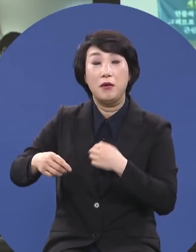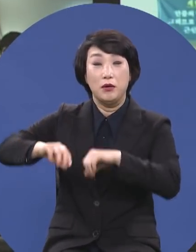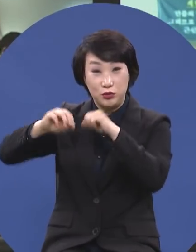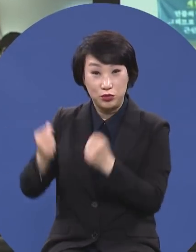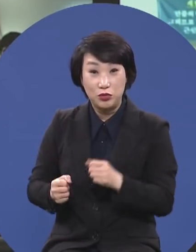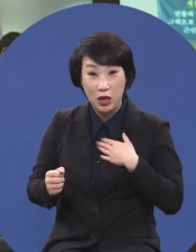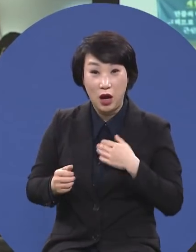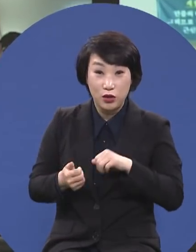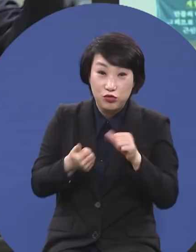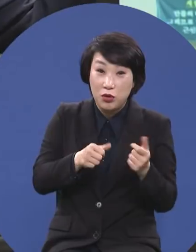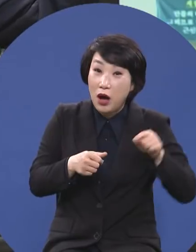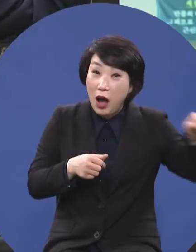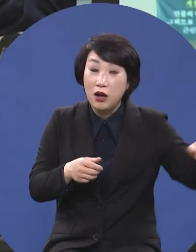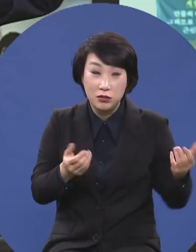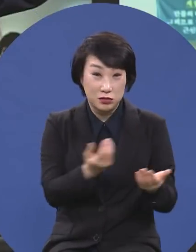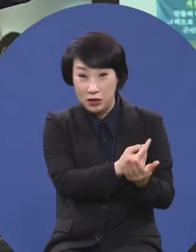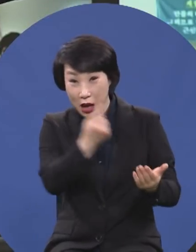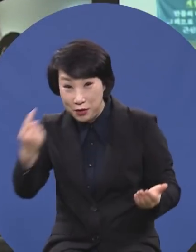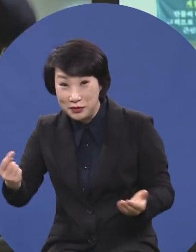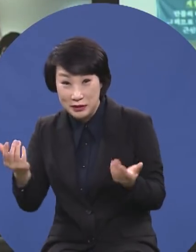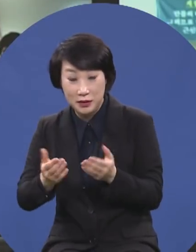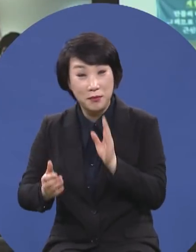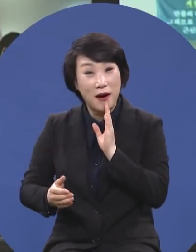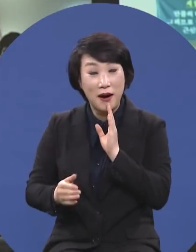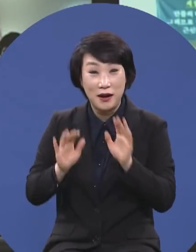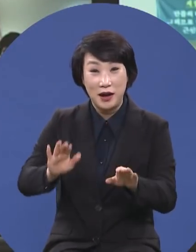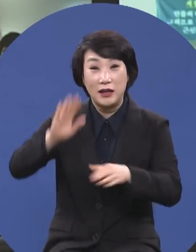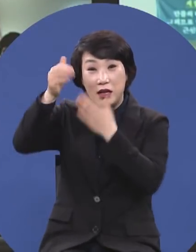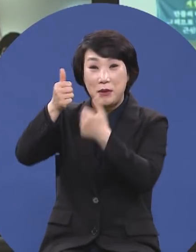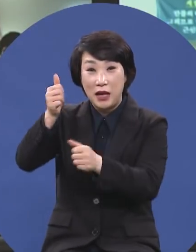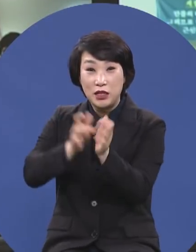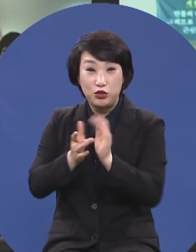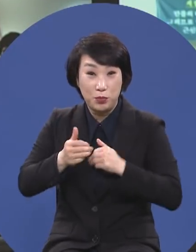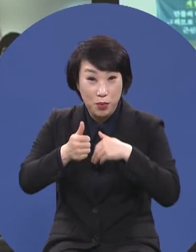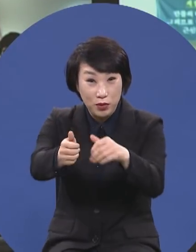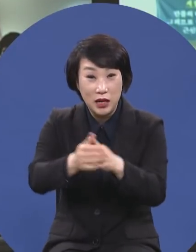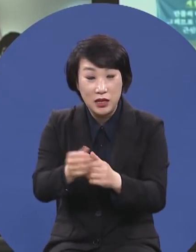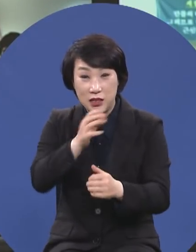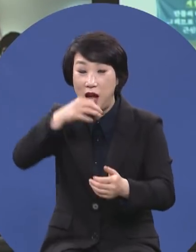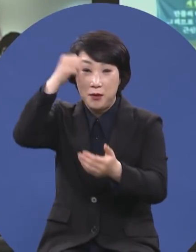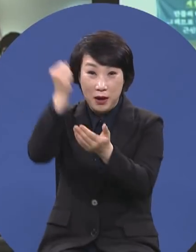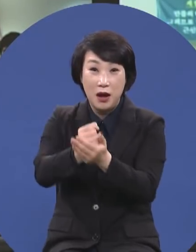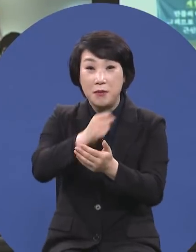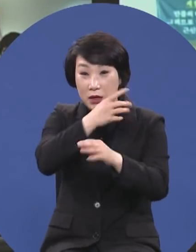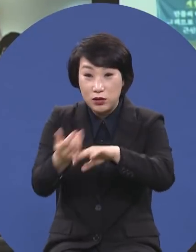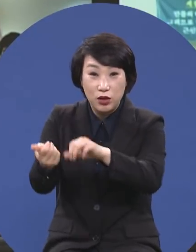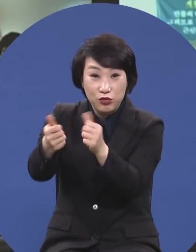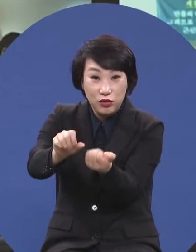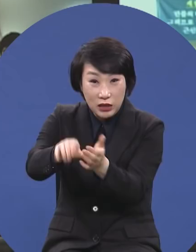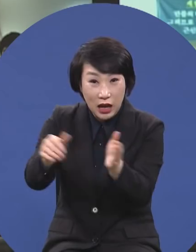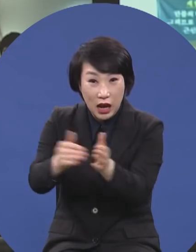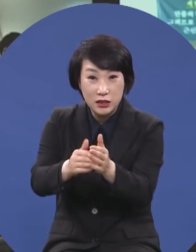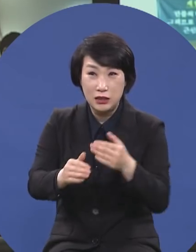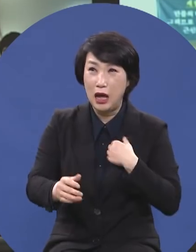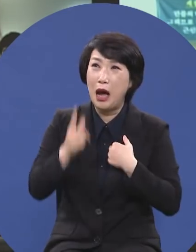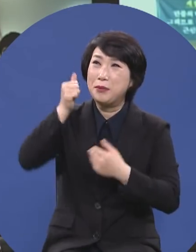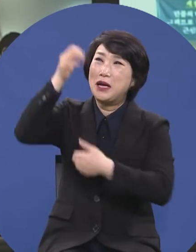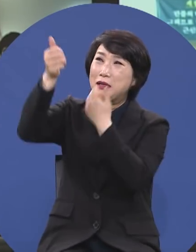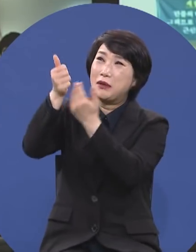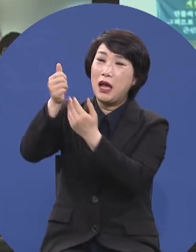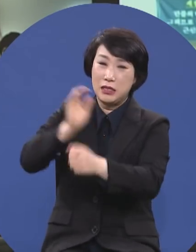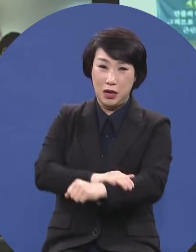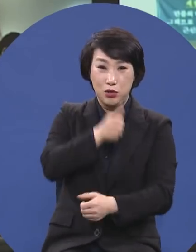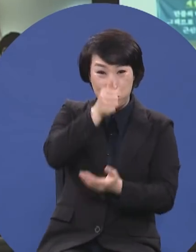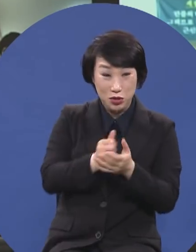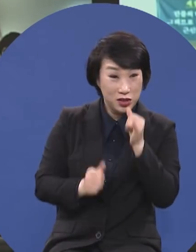것입니다. 그가 아들 보내서 피 흘려 죽기까지 내가 아버지에게 잘못한 죄를 담당하고 죽어서 나를 죄와